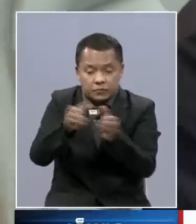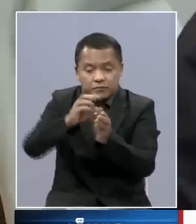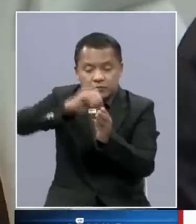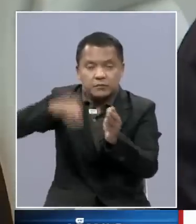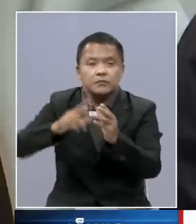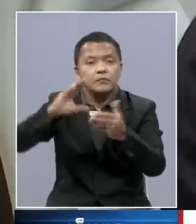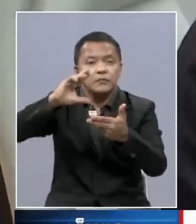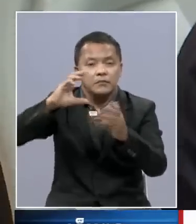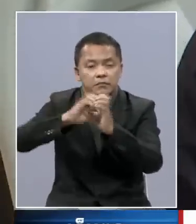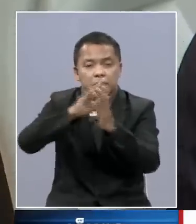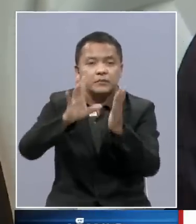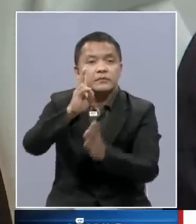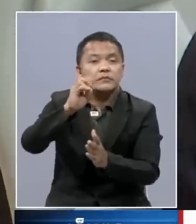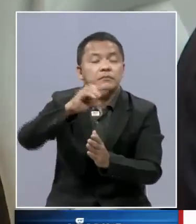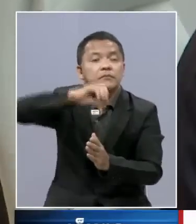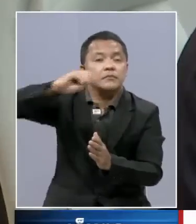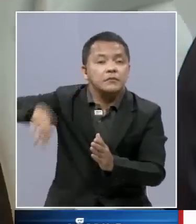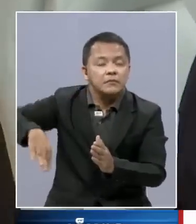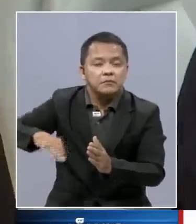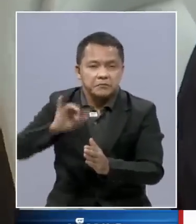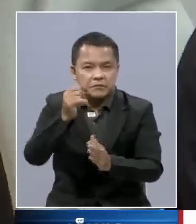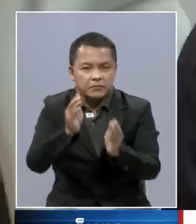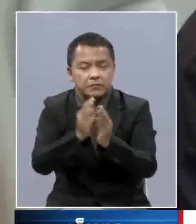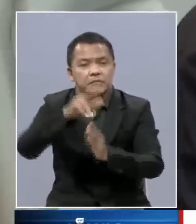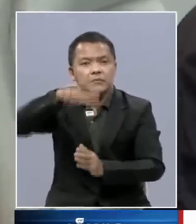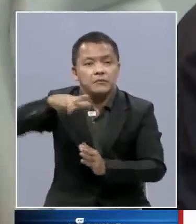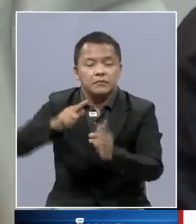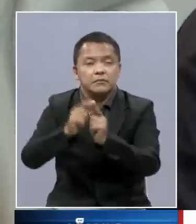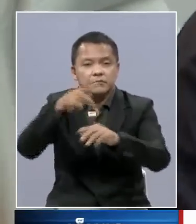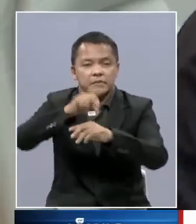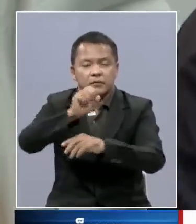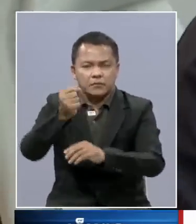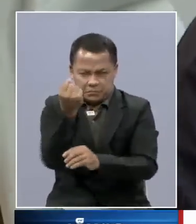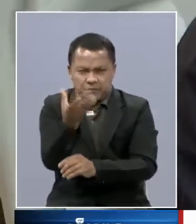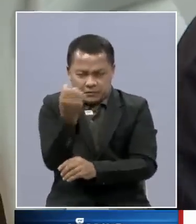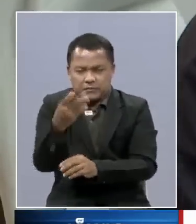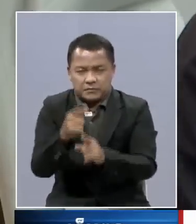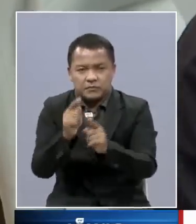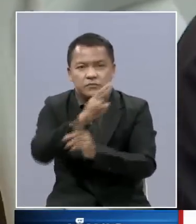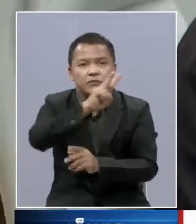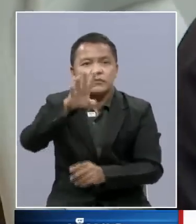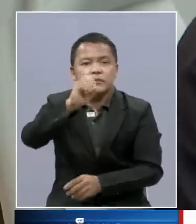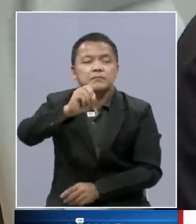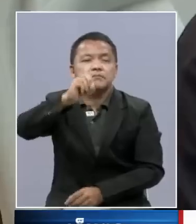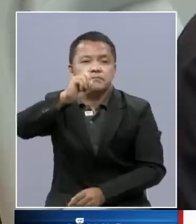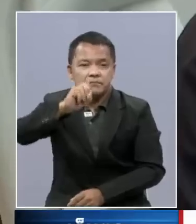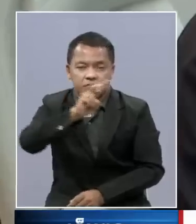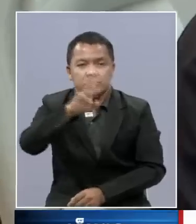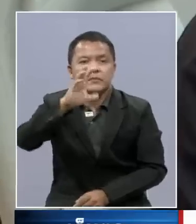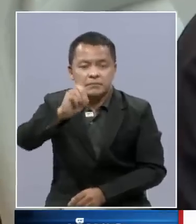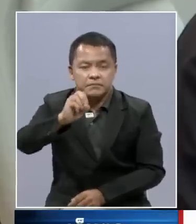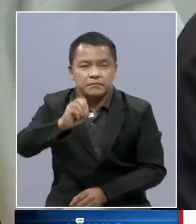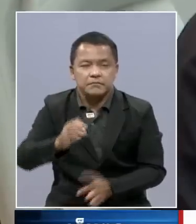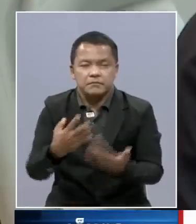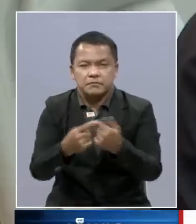ย่างภูมิใจไทย70เสียงเนี่ยยังไงก็แล้วแต่เสียงของเพื่อไทยในการชิงประธานสภาก็ยังเยอะอยู่ดี250เสียงนะครับ นี่ฮะ